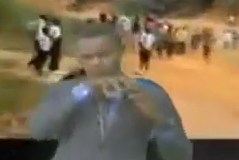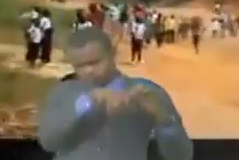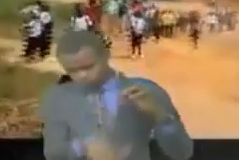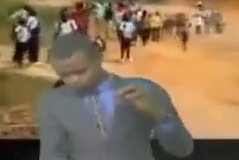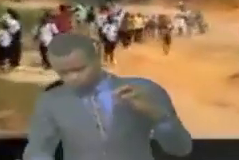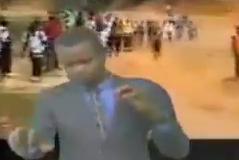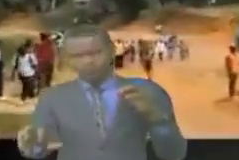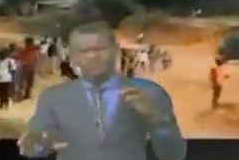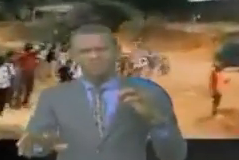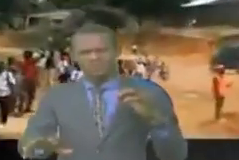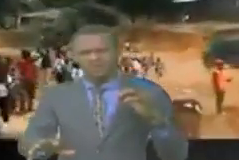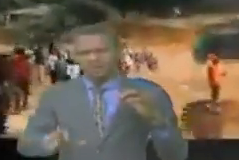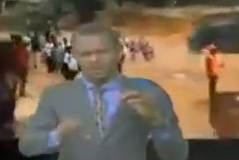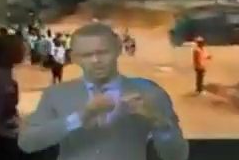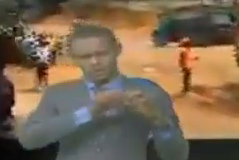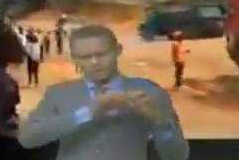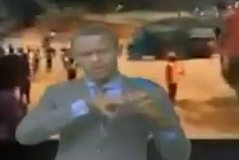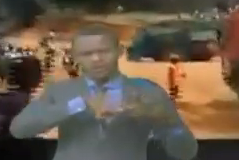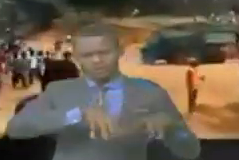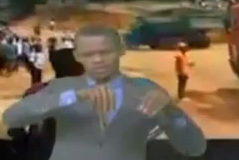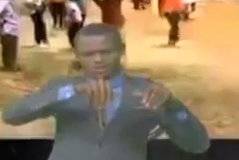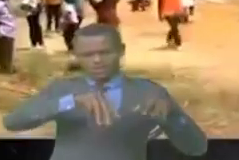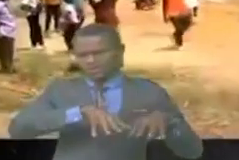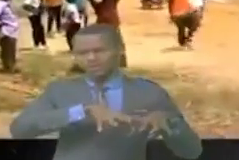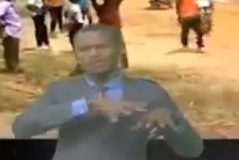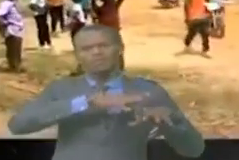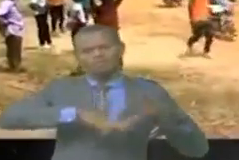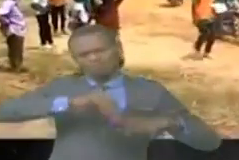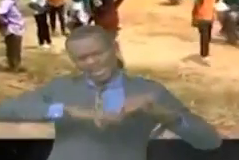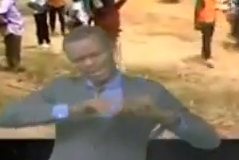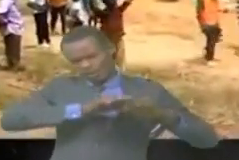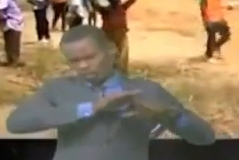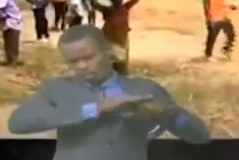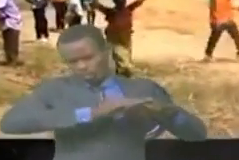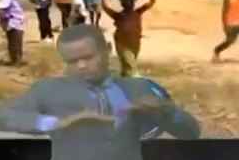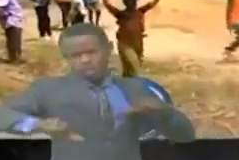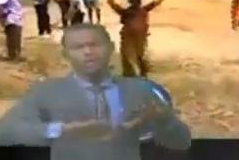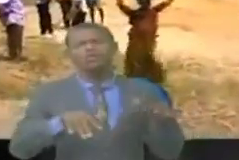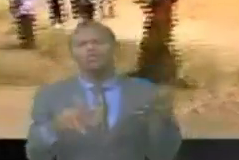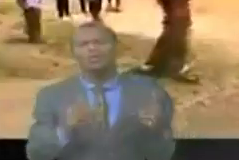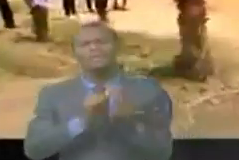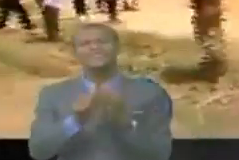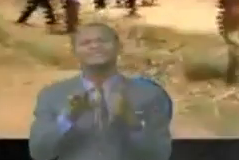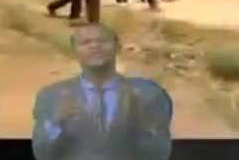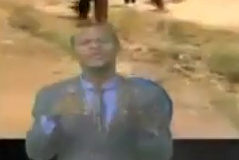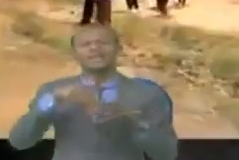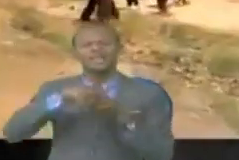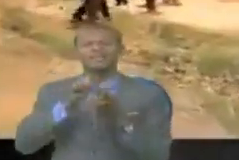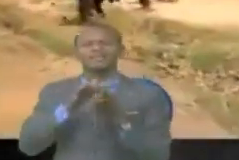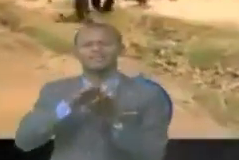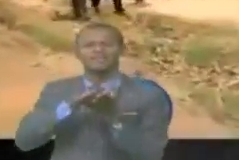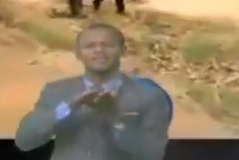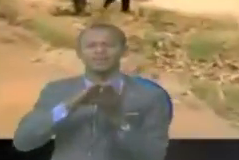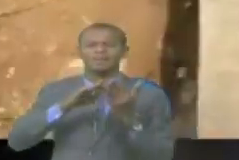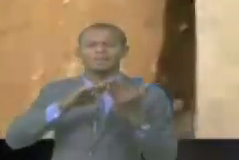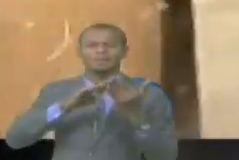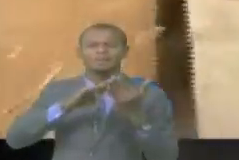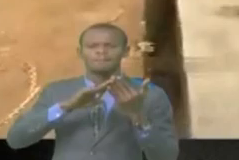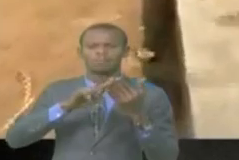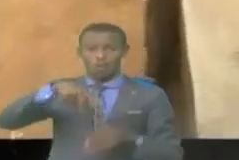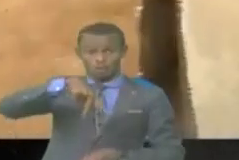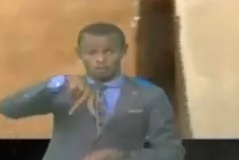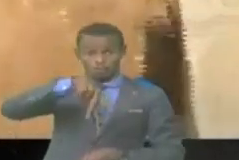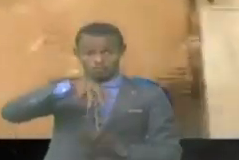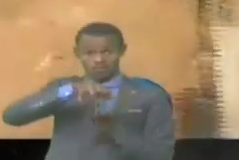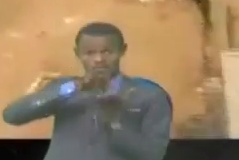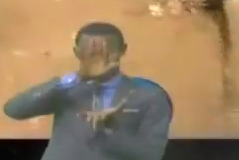lancé dernièrement dans le cadre du programme des 145 territoires. Province de Sankourou, ville d'Elodja. Les sites